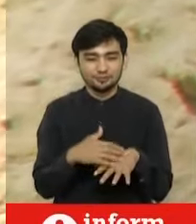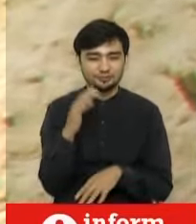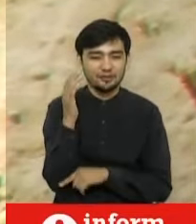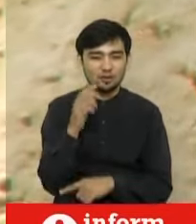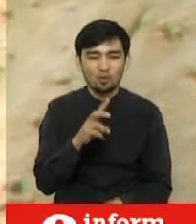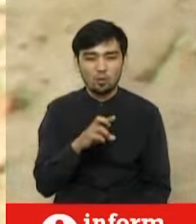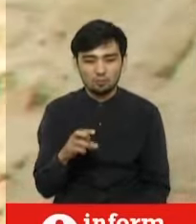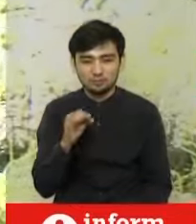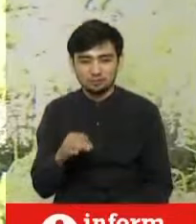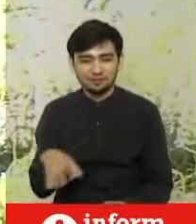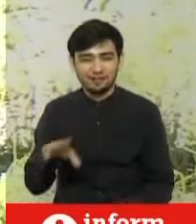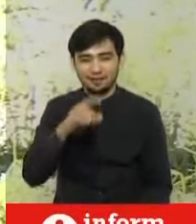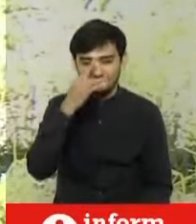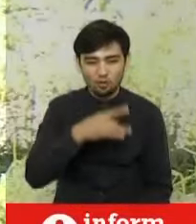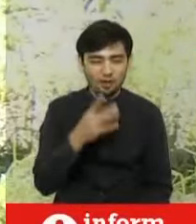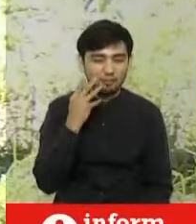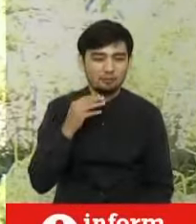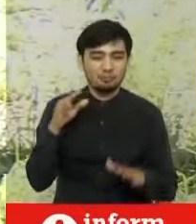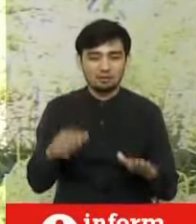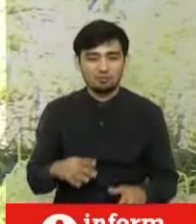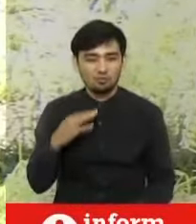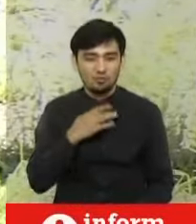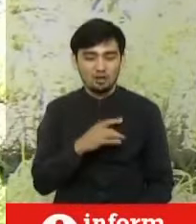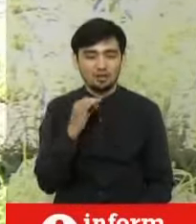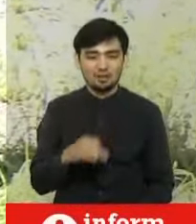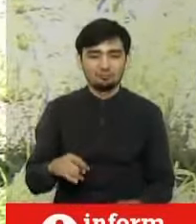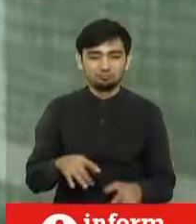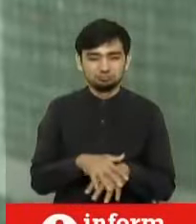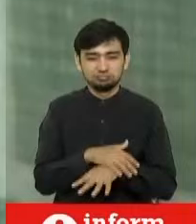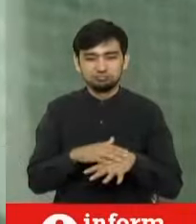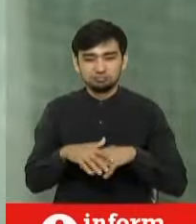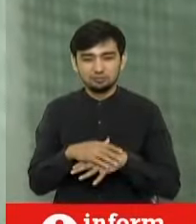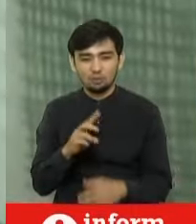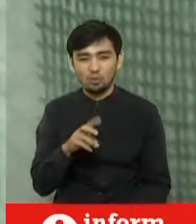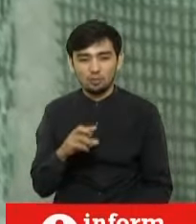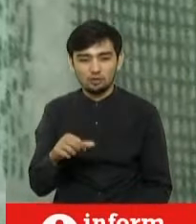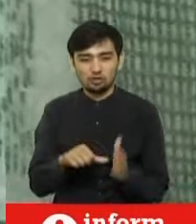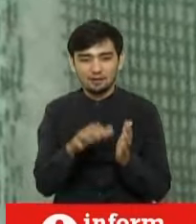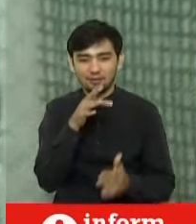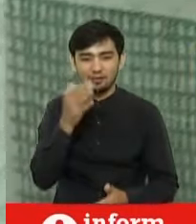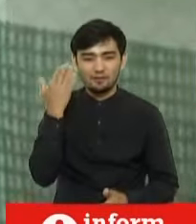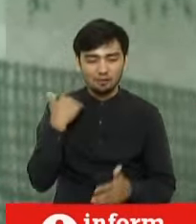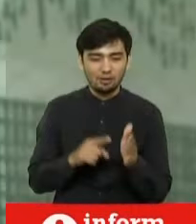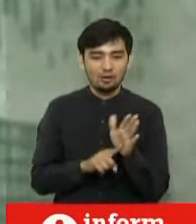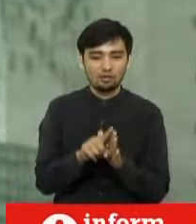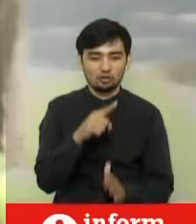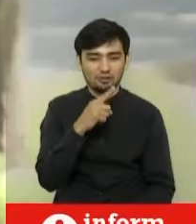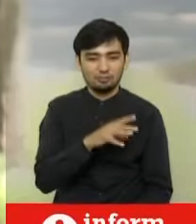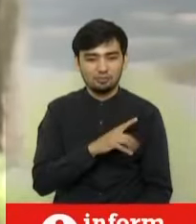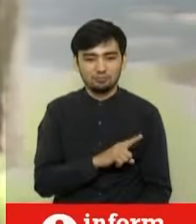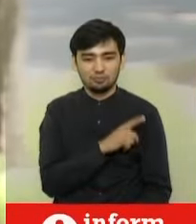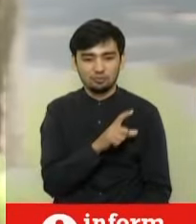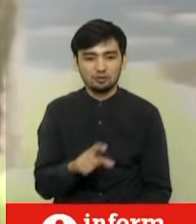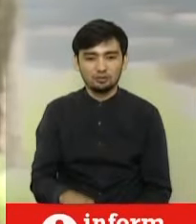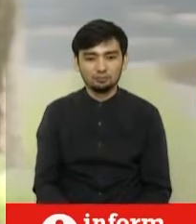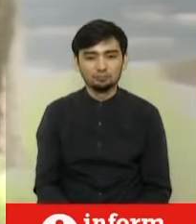клопов наблюдается во всех районах мегаполиса. Массовое распространение этих насекомых началось 6 лет назад, отмечают специалисты. Был